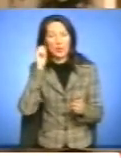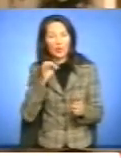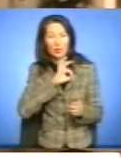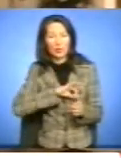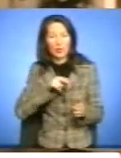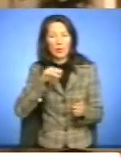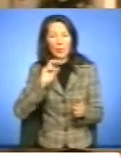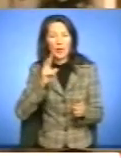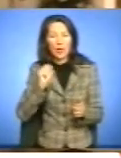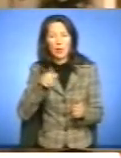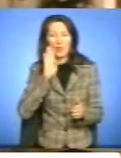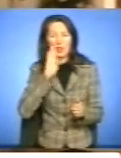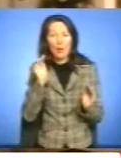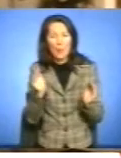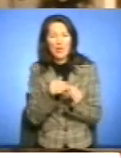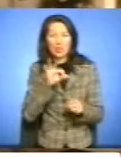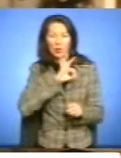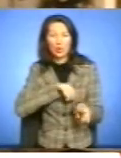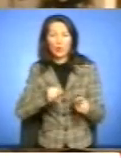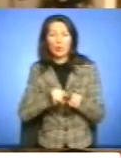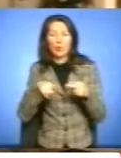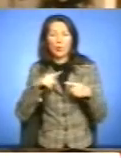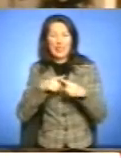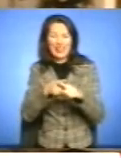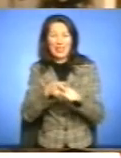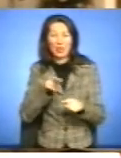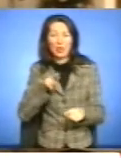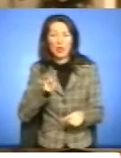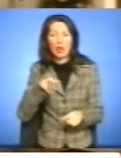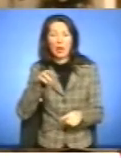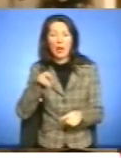менше використовують таку техніку, як пікап.